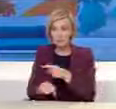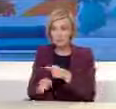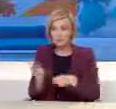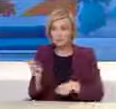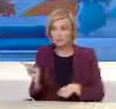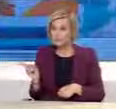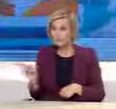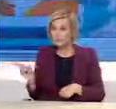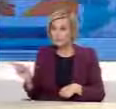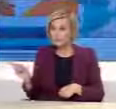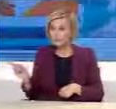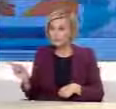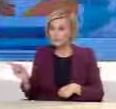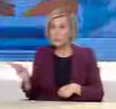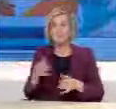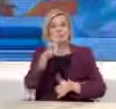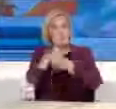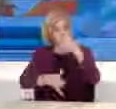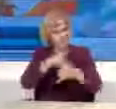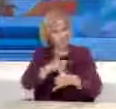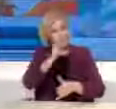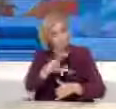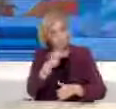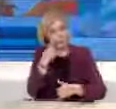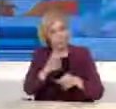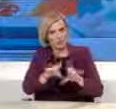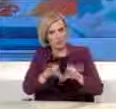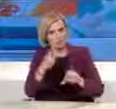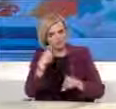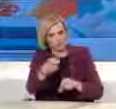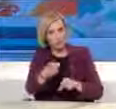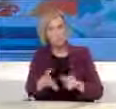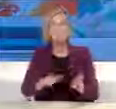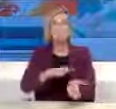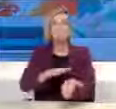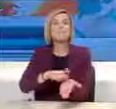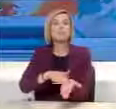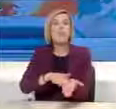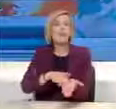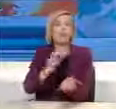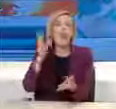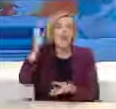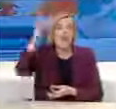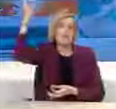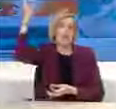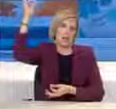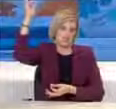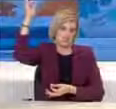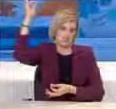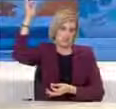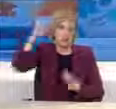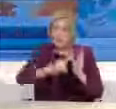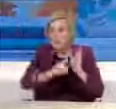βρίσκεται ανερτημένη στην εν λόγω ιστοσελίδα, στο forma.gov.gr, είναι η βεβαίωση κατά εξαίρεση μετακίνησης των πολιτών, η